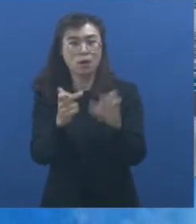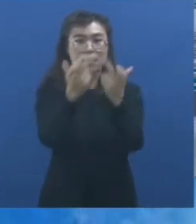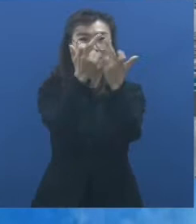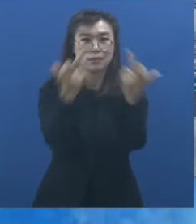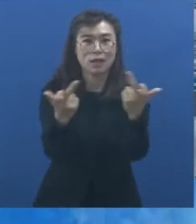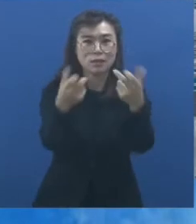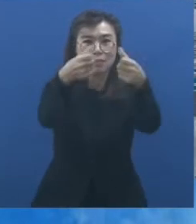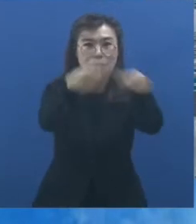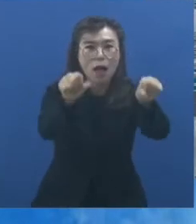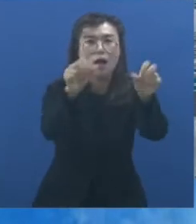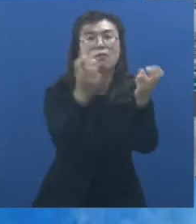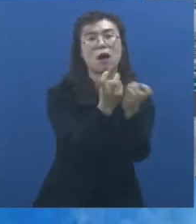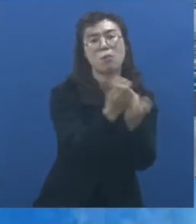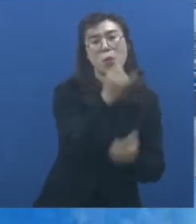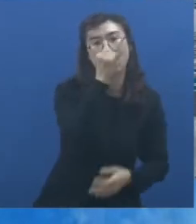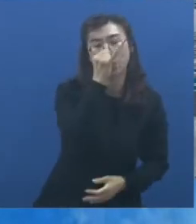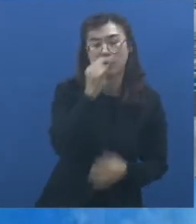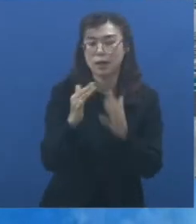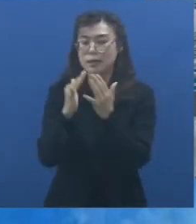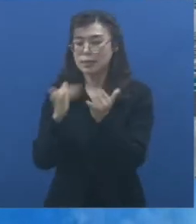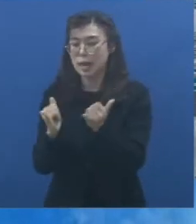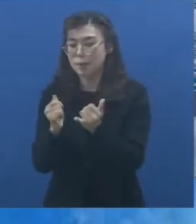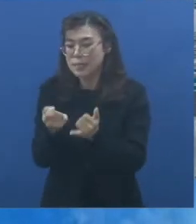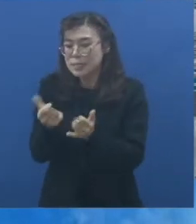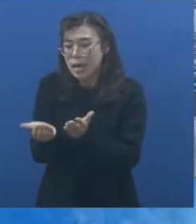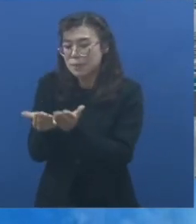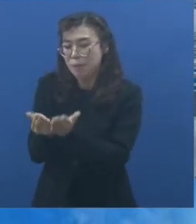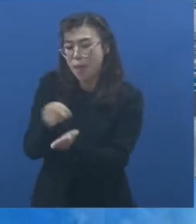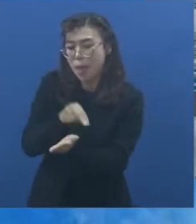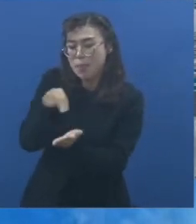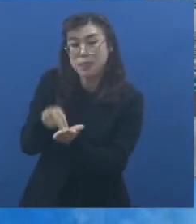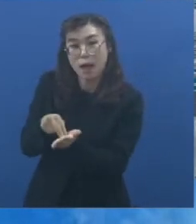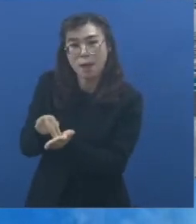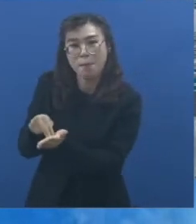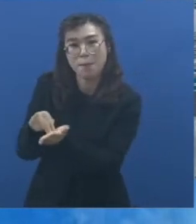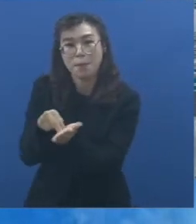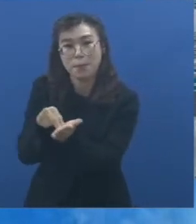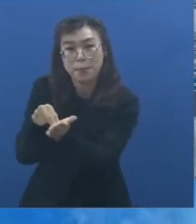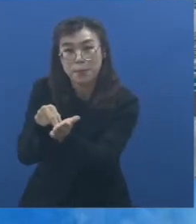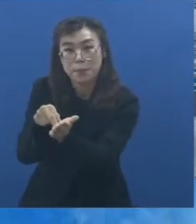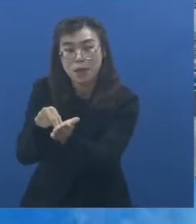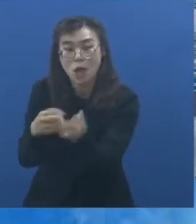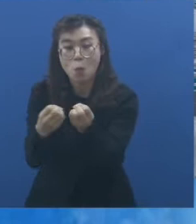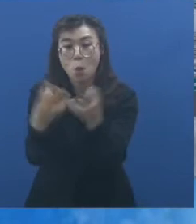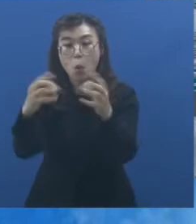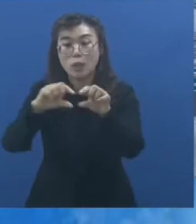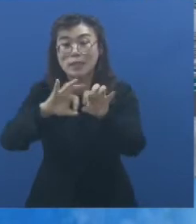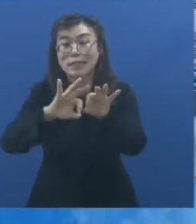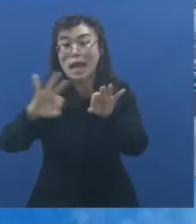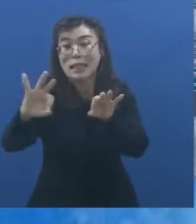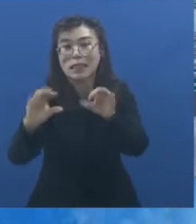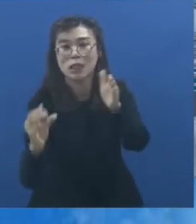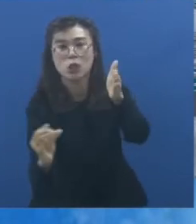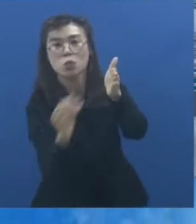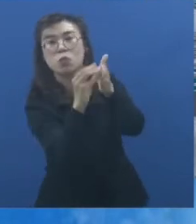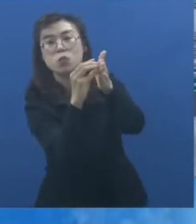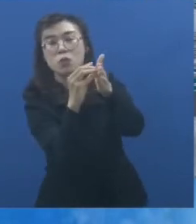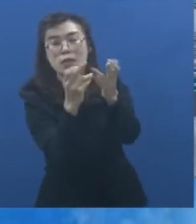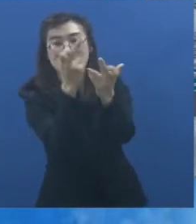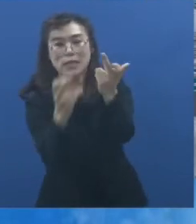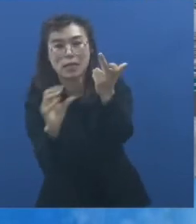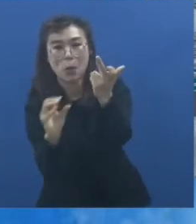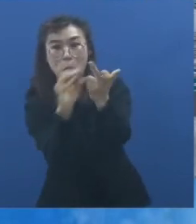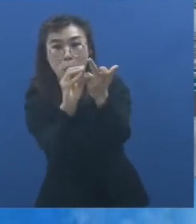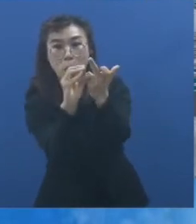또는 사람이 보트에 내려서 보트에 타서 급이 산에다 가다 이나마 티를 다이너마이트를 이제 장착을 해서